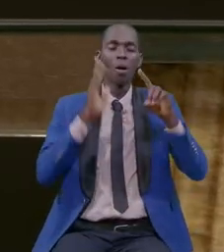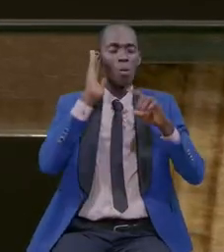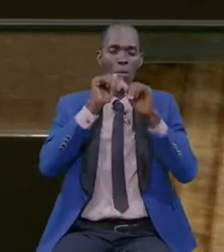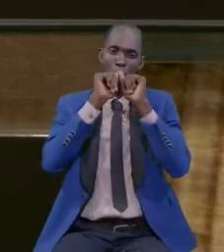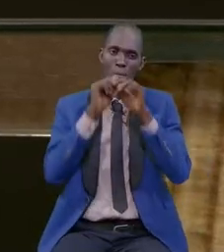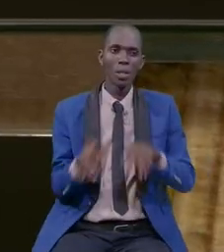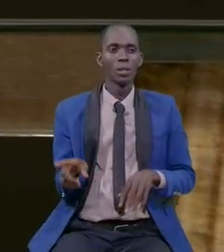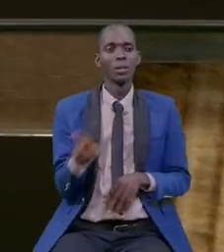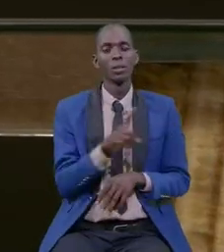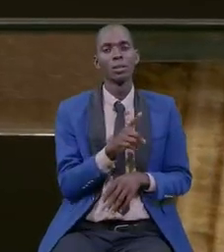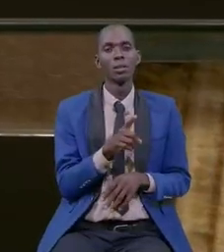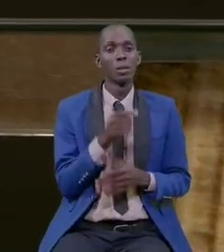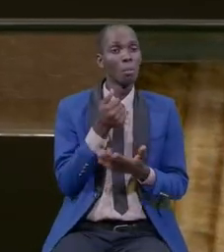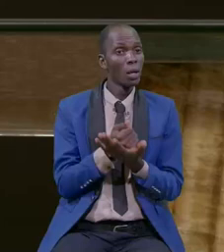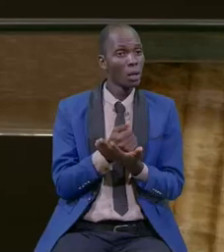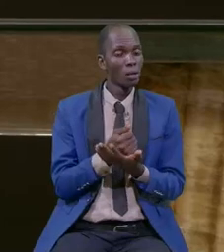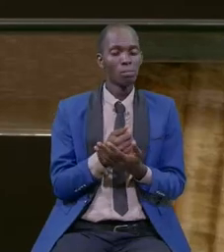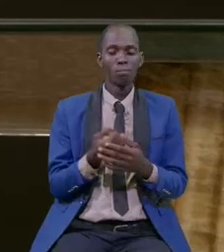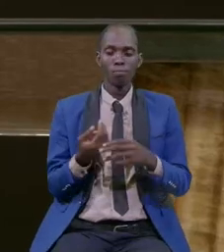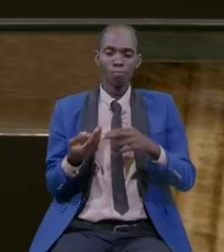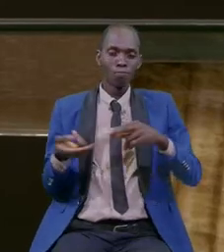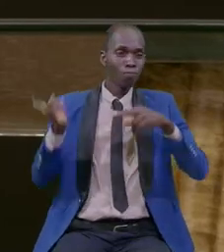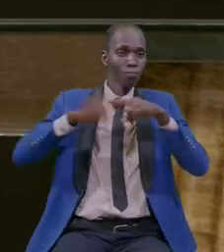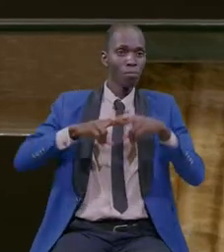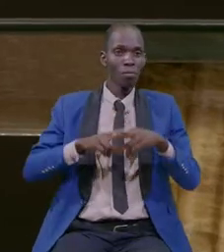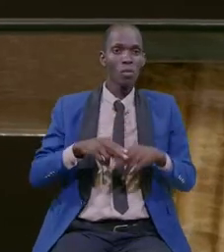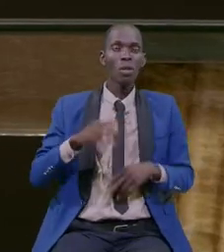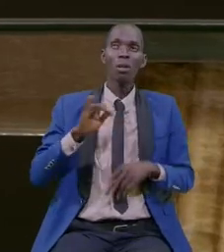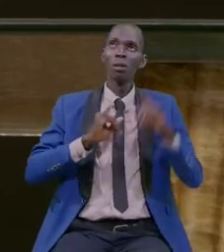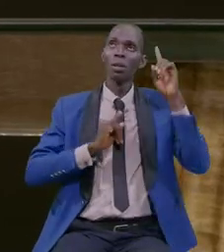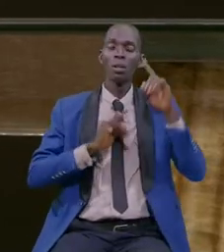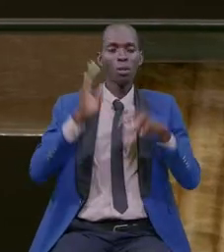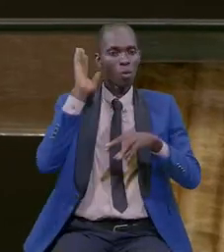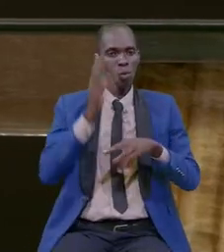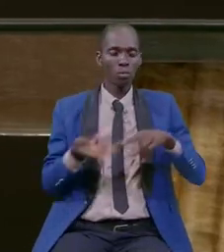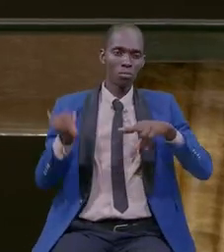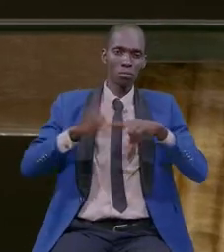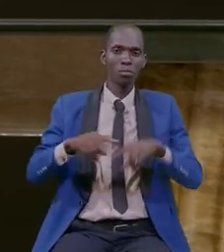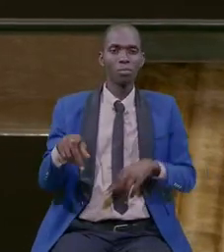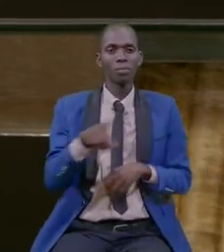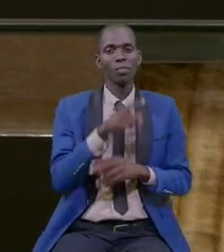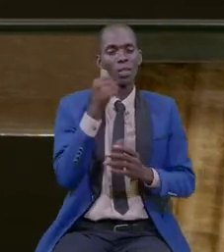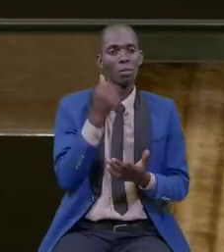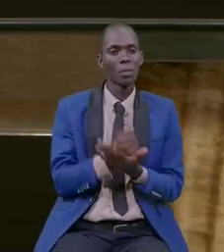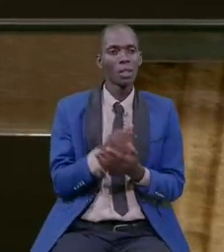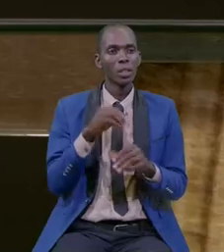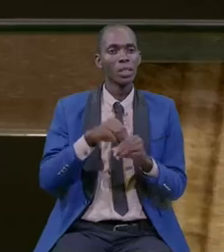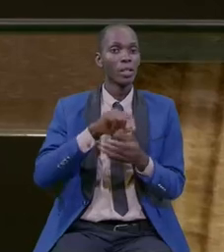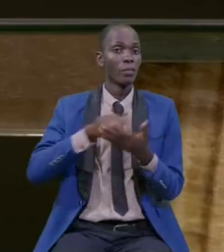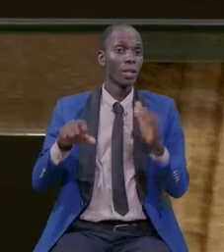et je multiplierai ta postérité 15